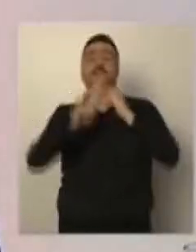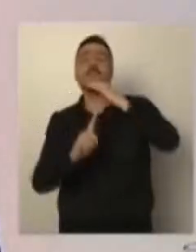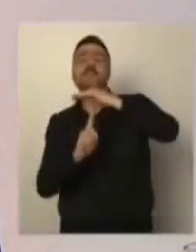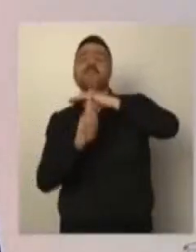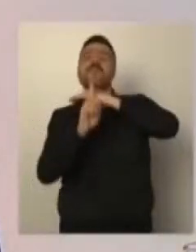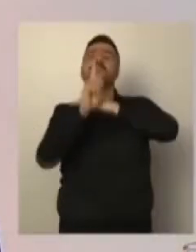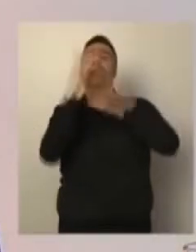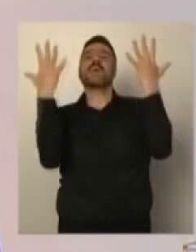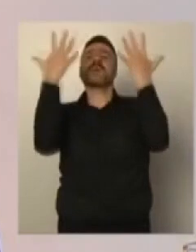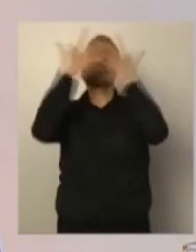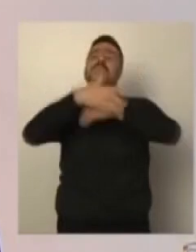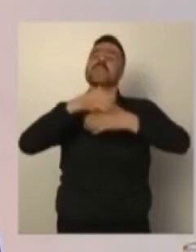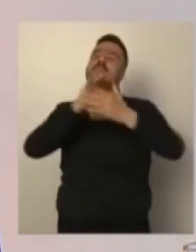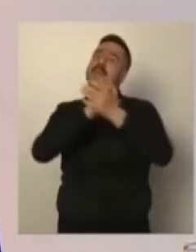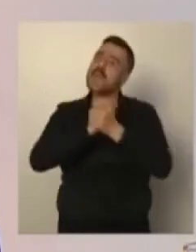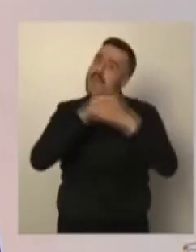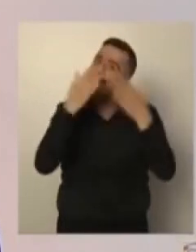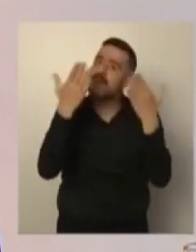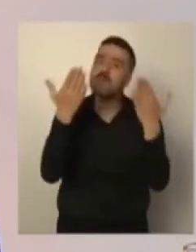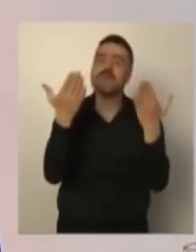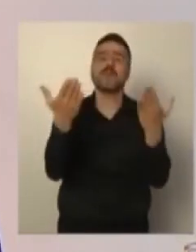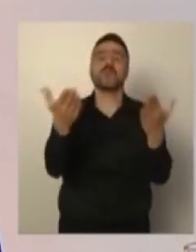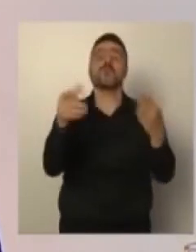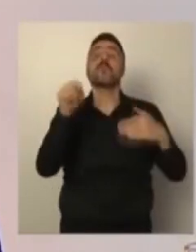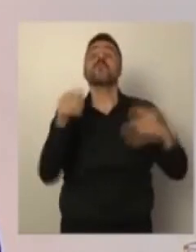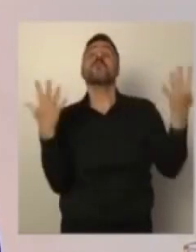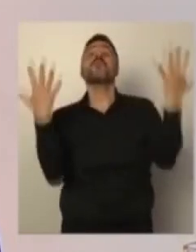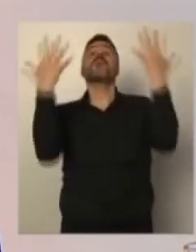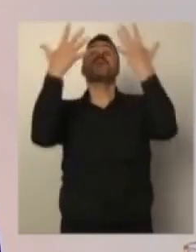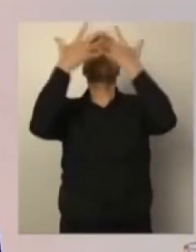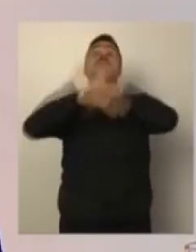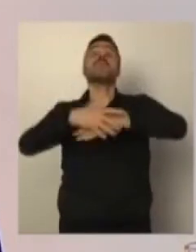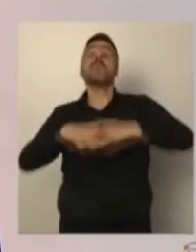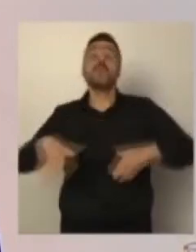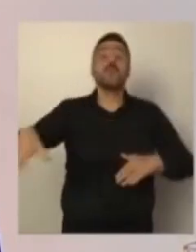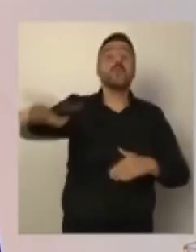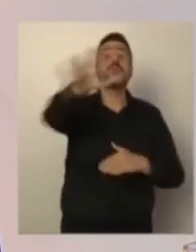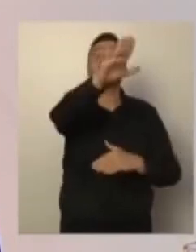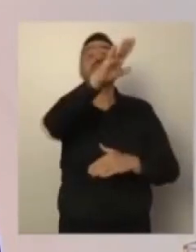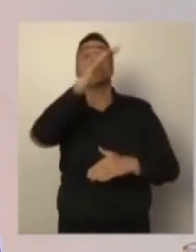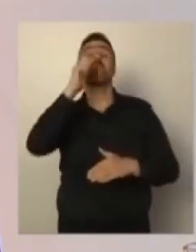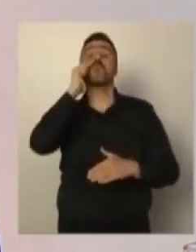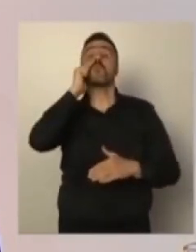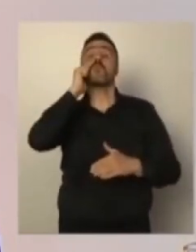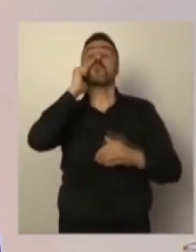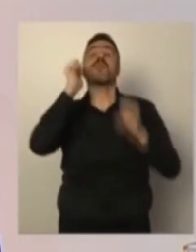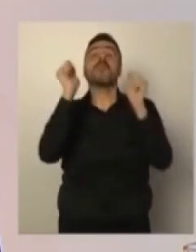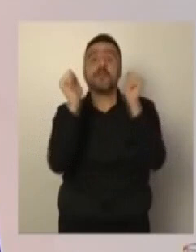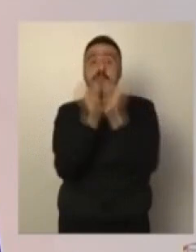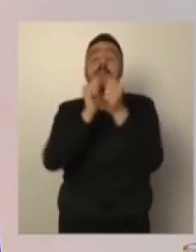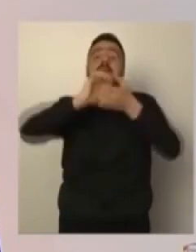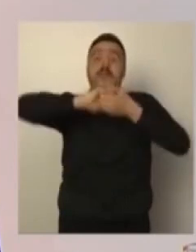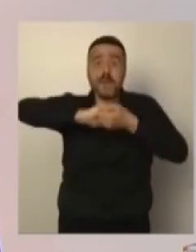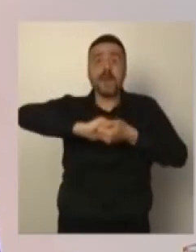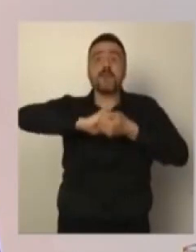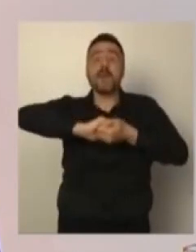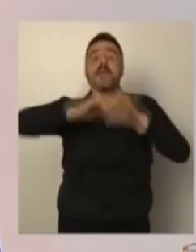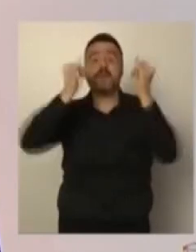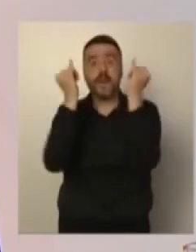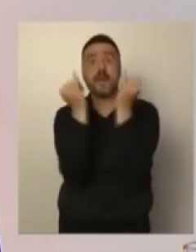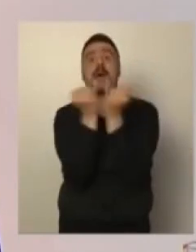gecesini tebrik ediyor. Bu gecenin bütün Müslümanların birlik, beraberlik ve